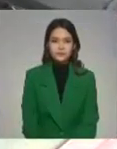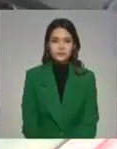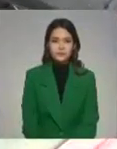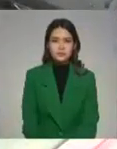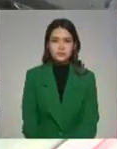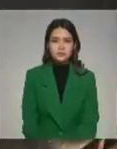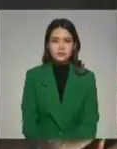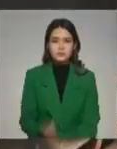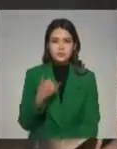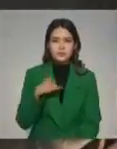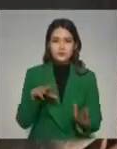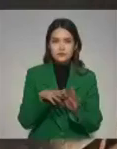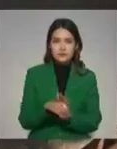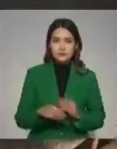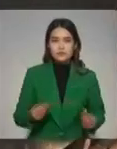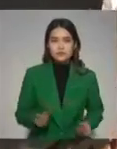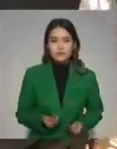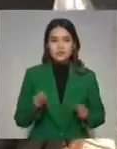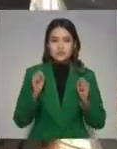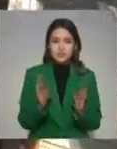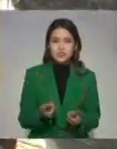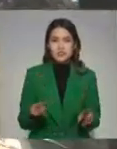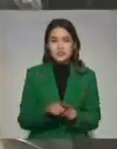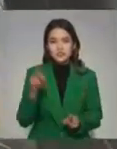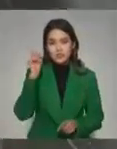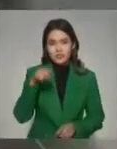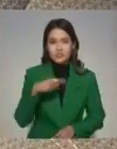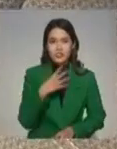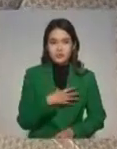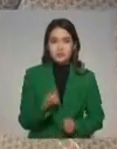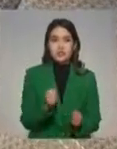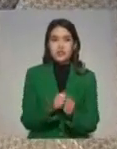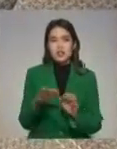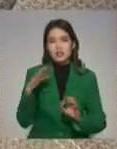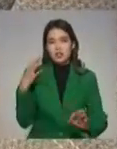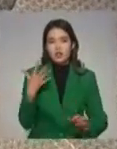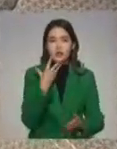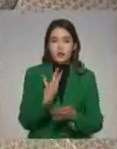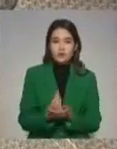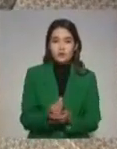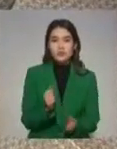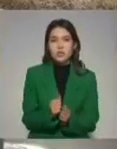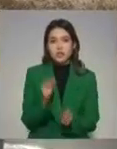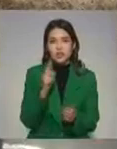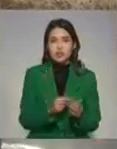Мен бұл қадамға қызық үшін бардым. Әрине қауіпті екенін мойындаймын. Кептелісте не тағы бір жерде көліктің өртеніп кетуі әбден мүмкін